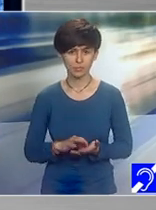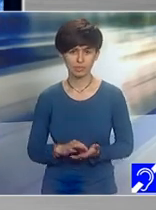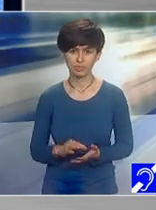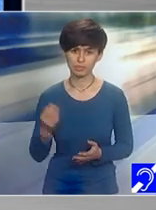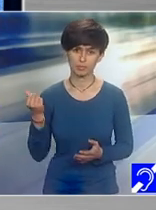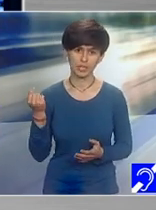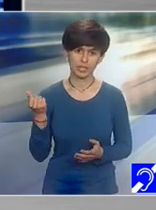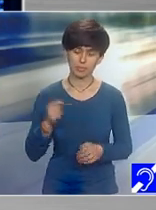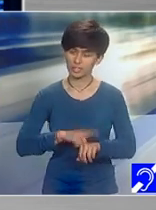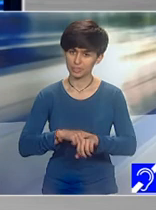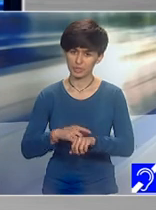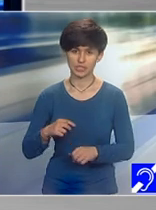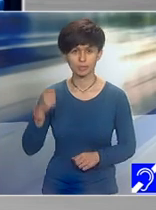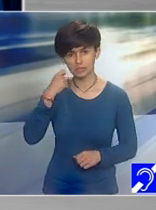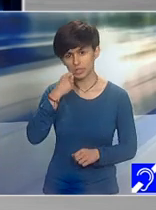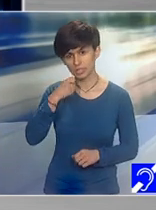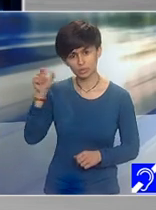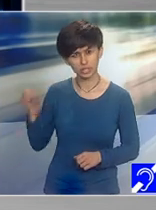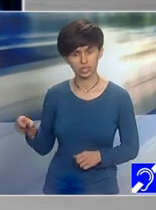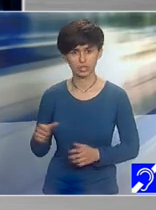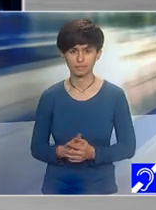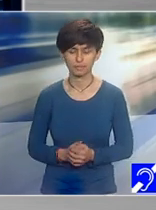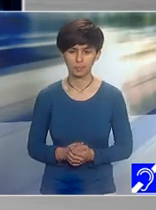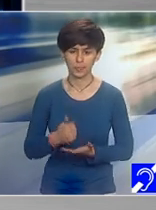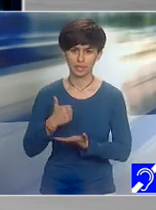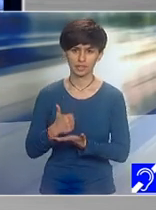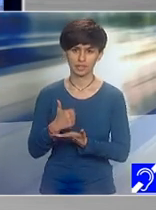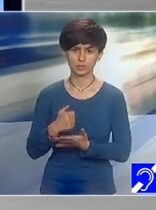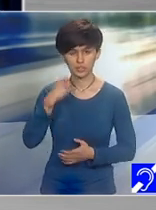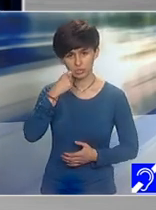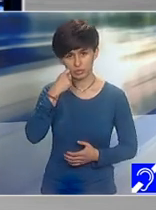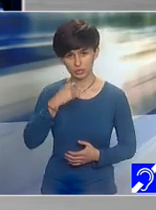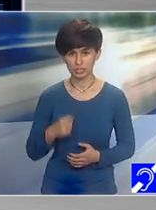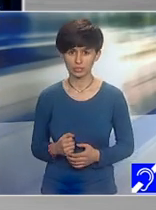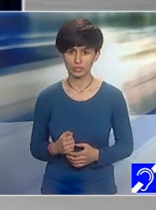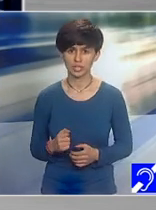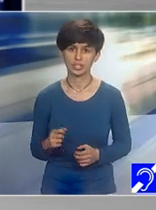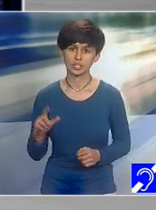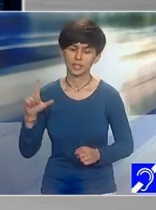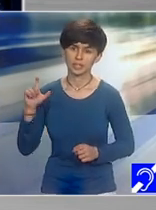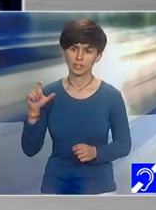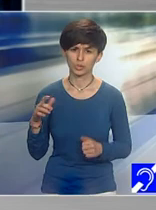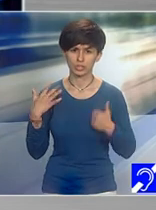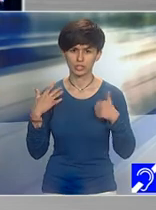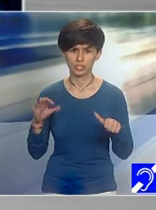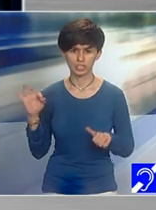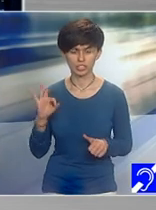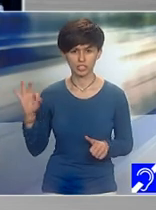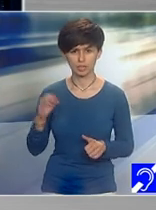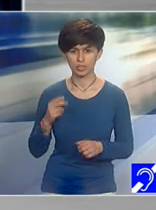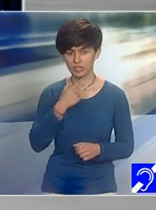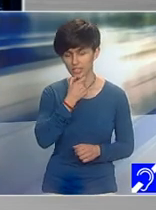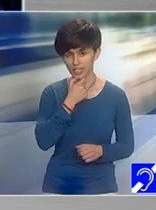Noi considerăm că bugetul Clujului de aproximativ 260 de milioane de euro anual poate să fie cheltuit mult mai profitabil pentru